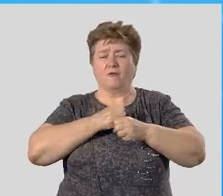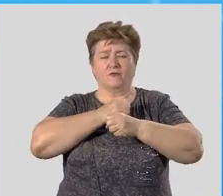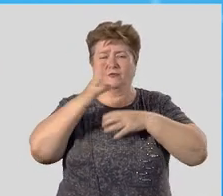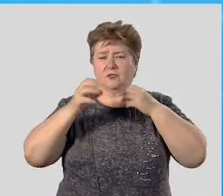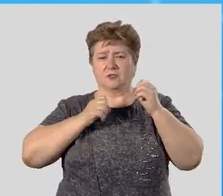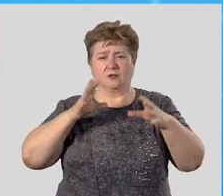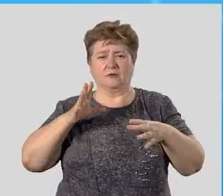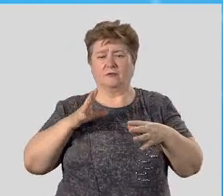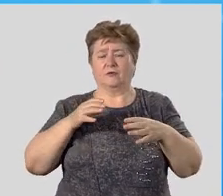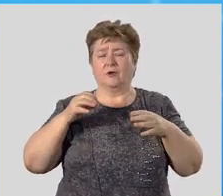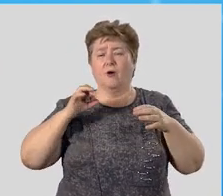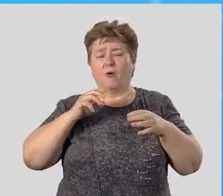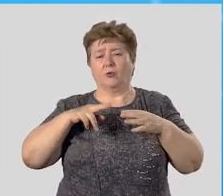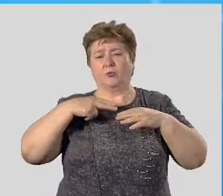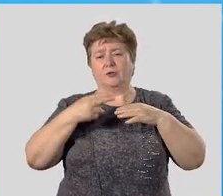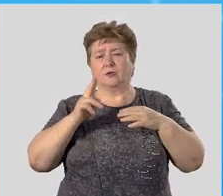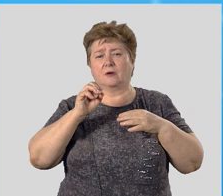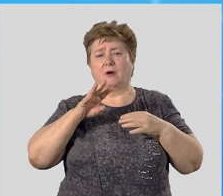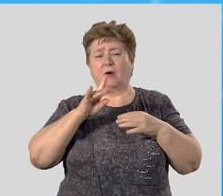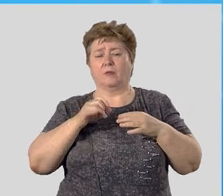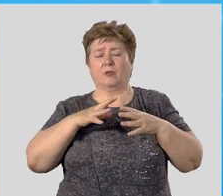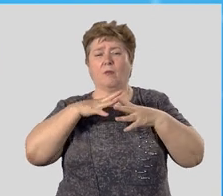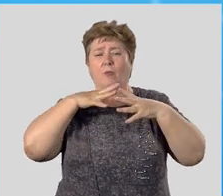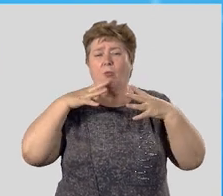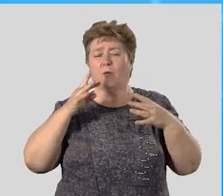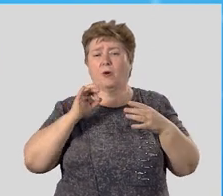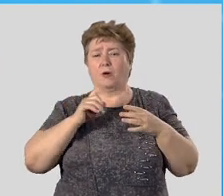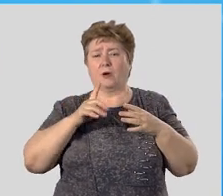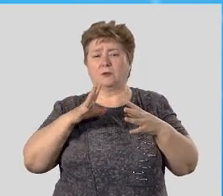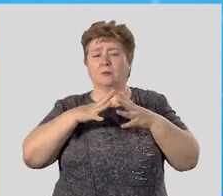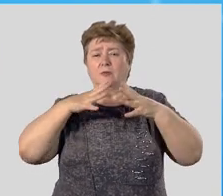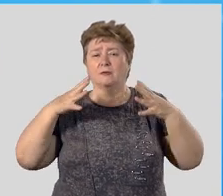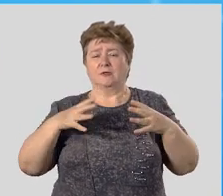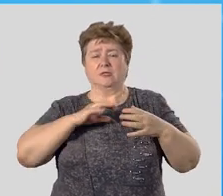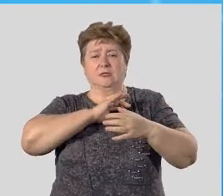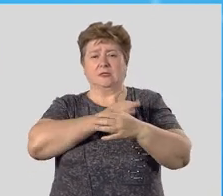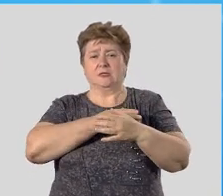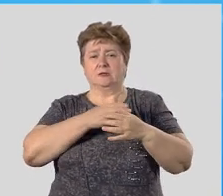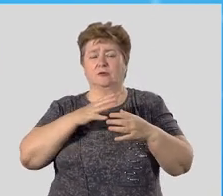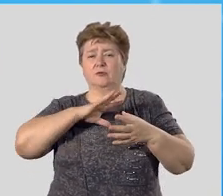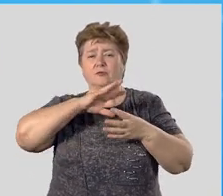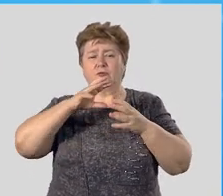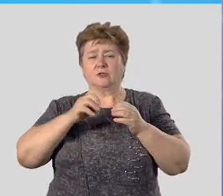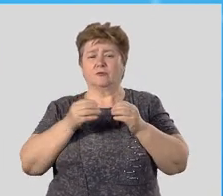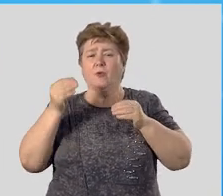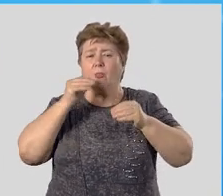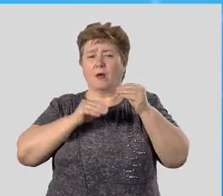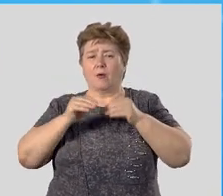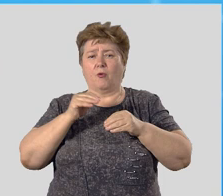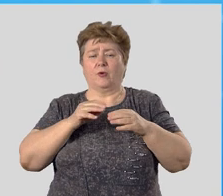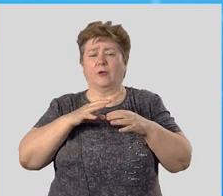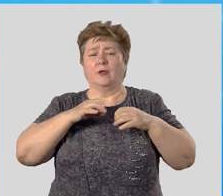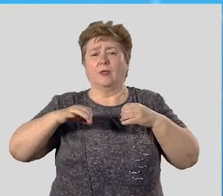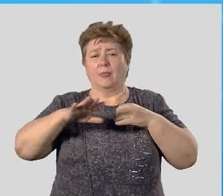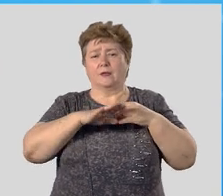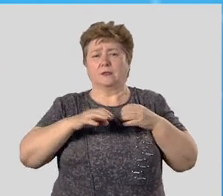от падения кометы во много раз превысили мощность всего накопленного на